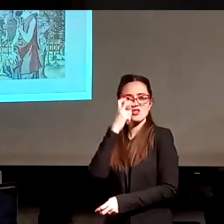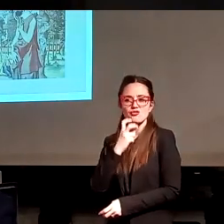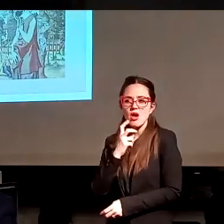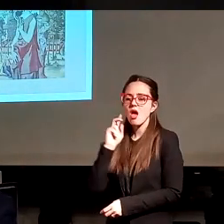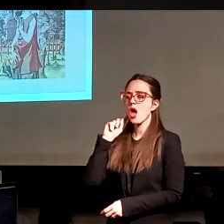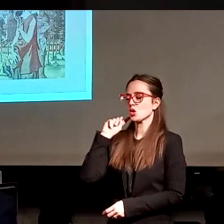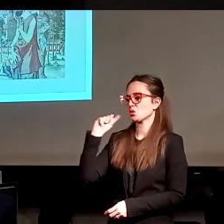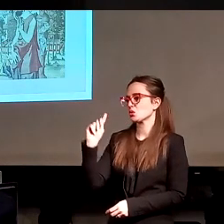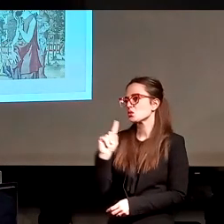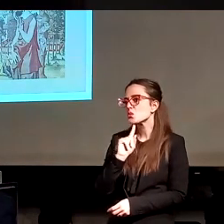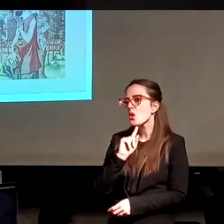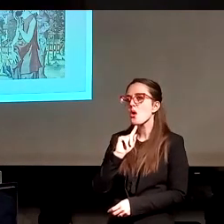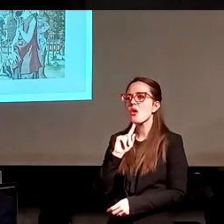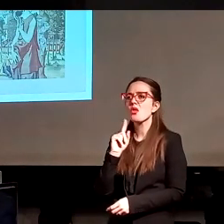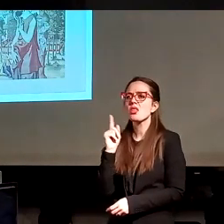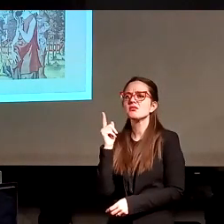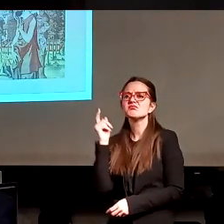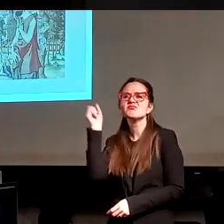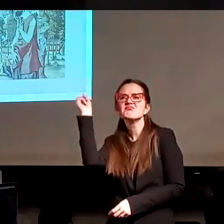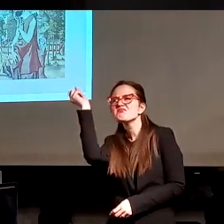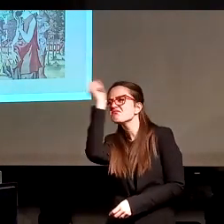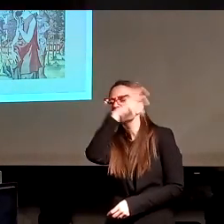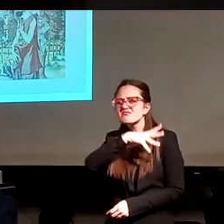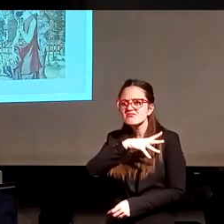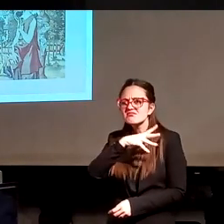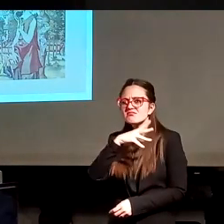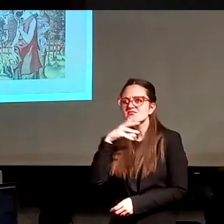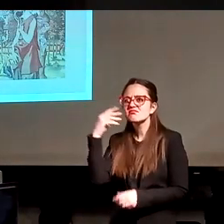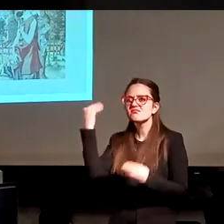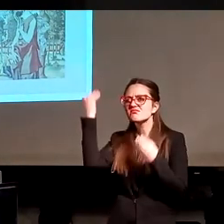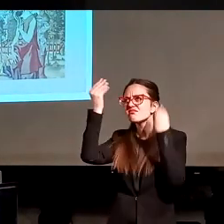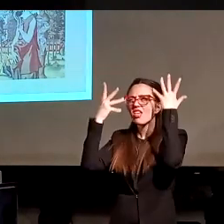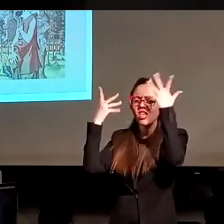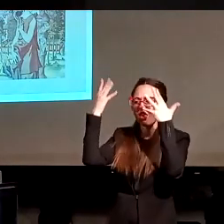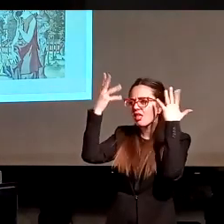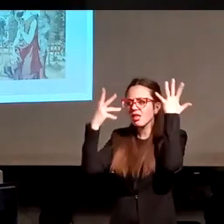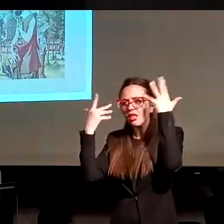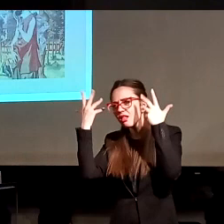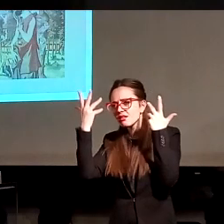solo uno stordito uno smemorato